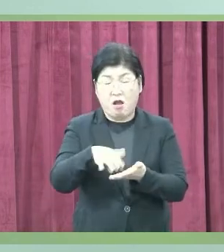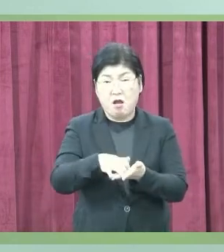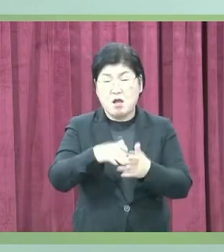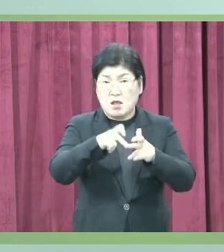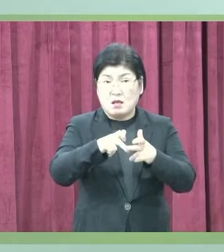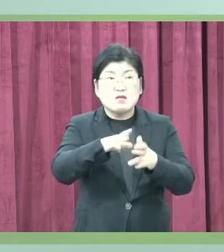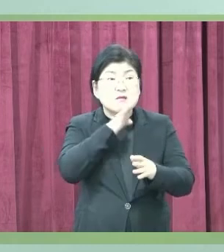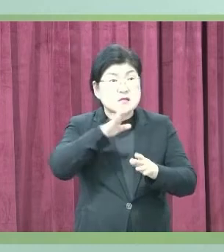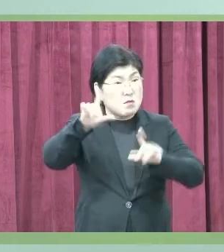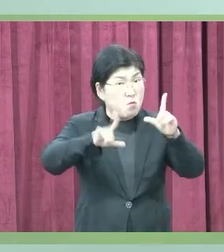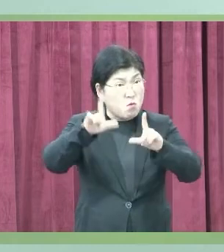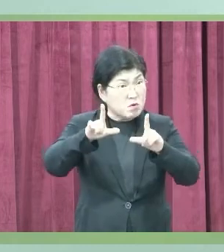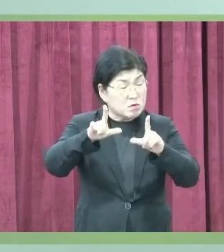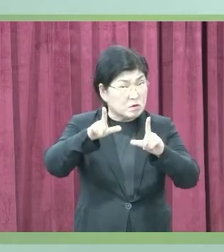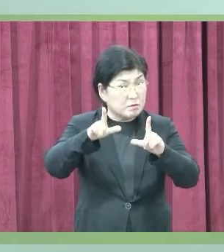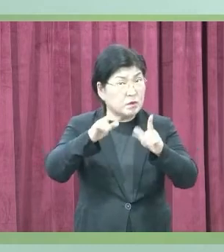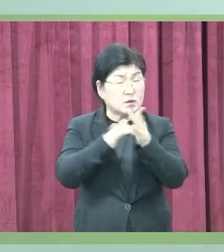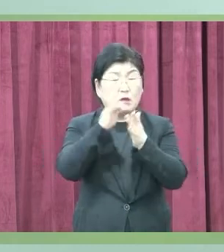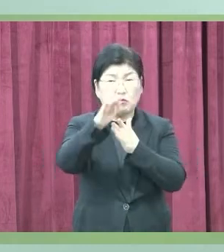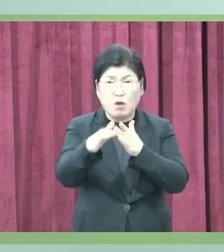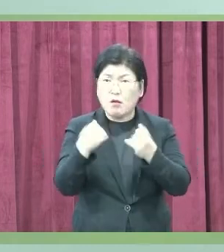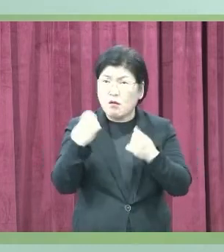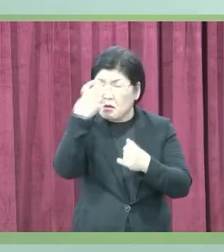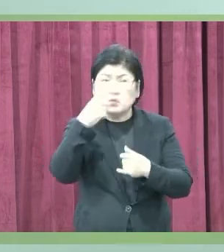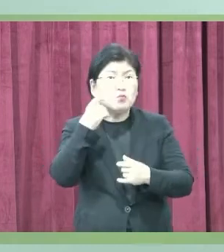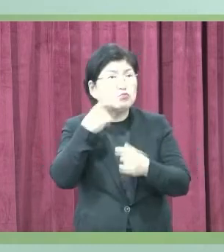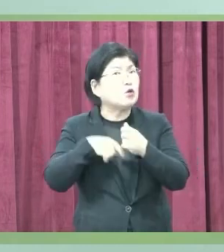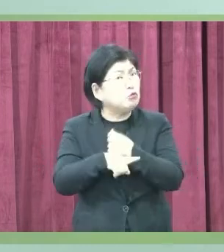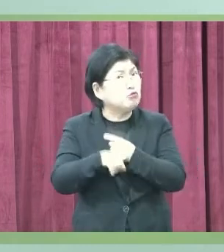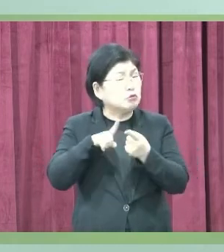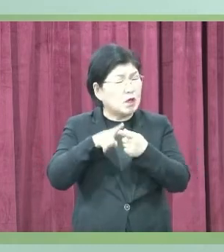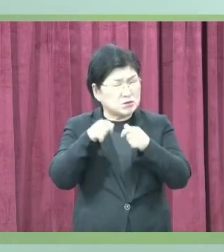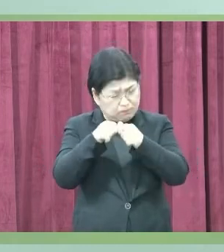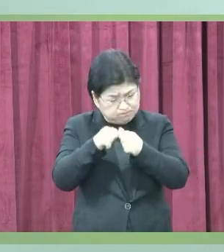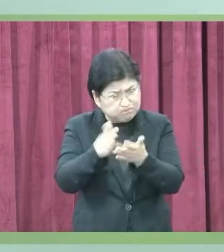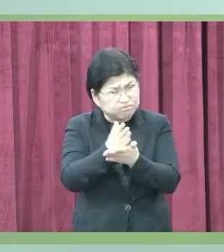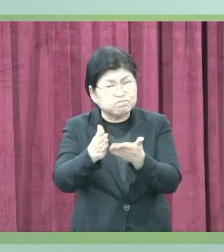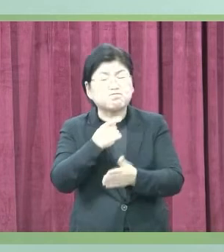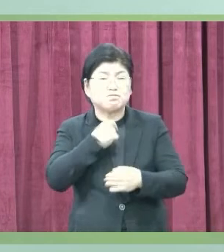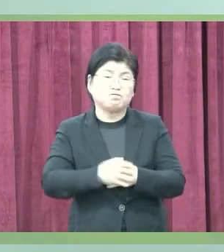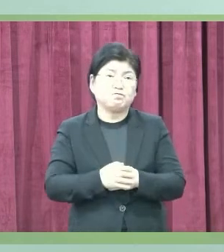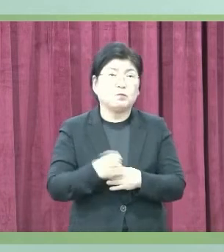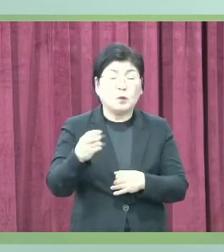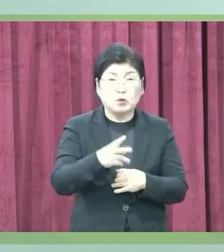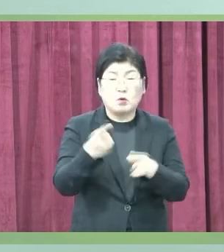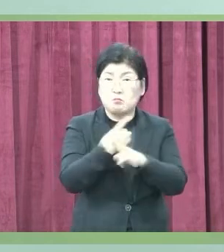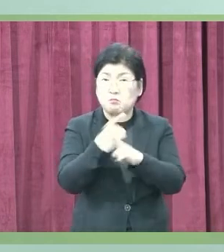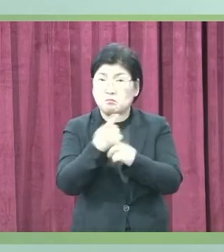기반으로 해서 장애인이 왜 건강검진을 받지 못하는지 그 사유를 분석하고자 합니다. 더불어서 개선